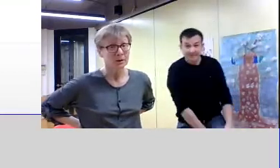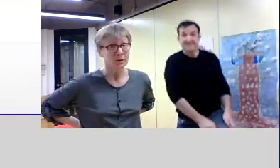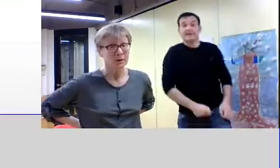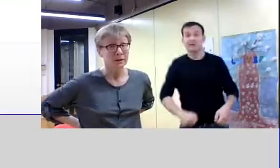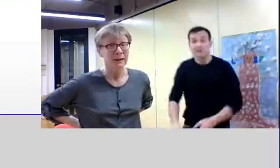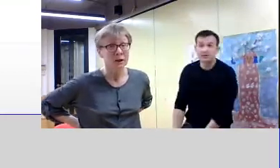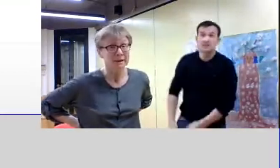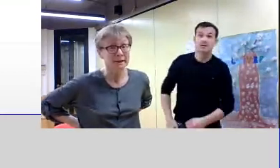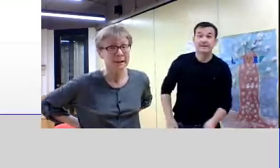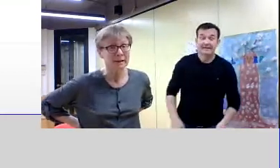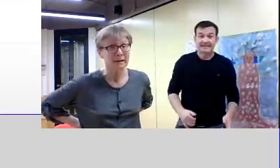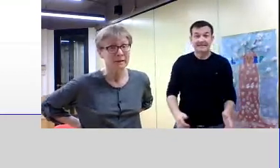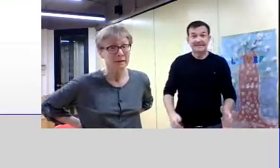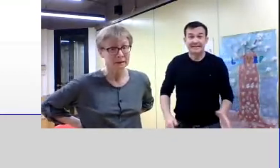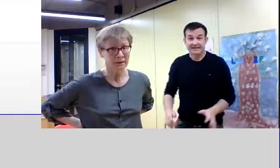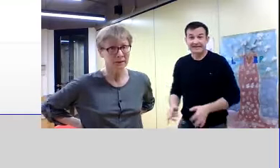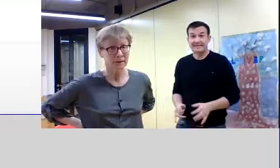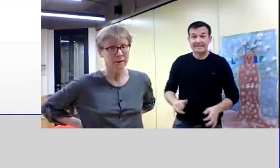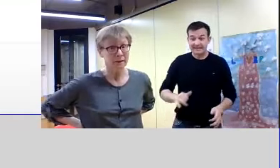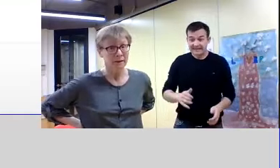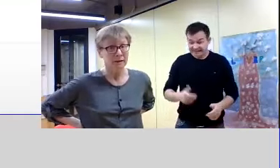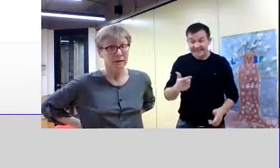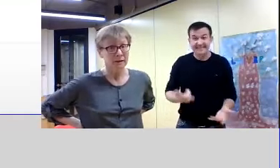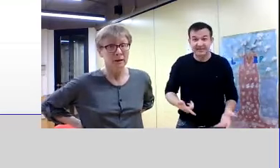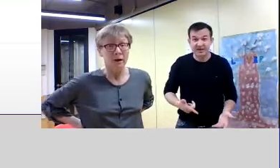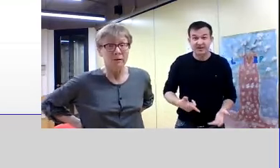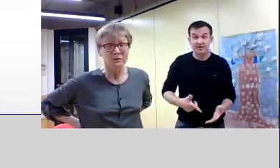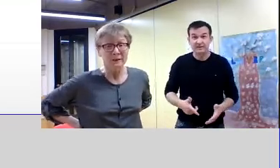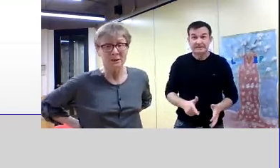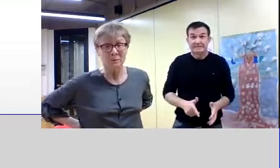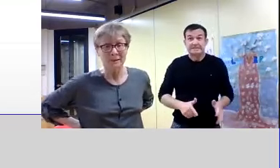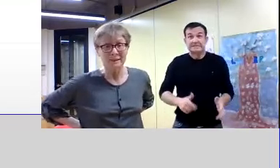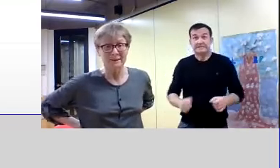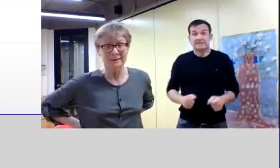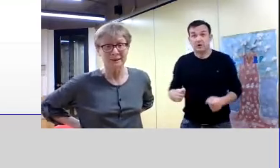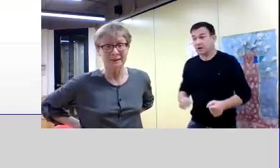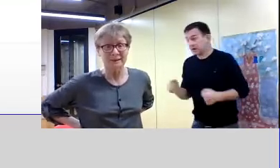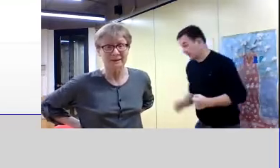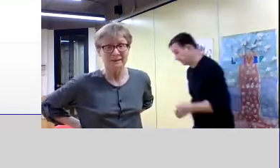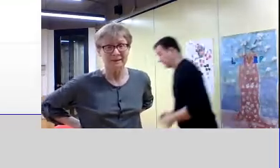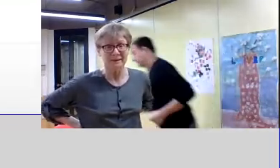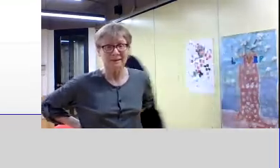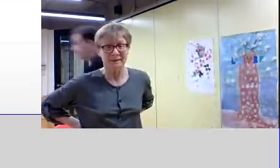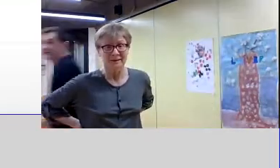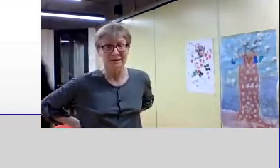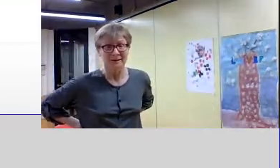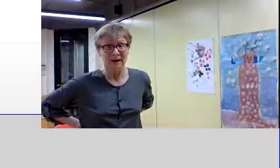Je m'habille. Quelle heure est-il? Il est 7 heures. Jean-Baptiste.